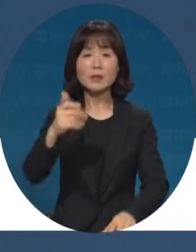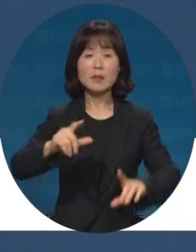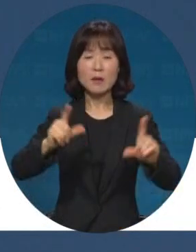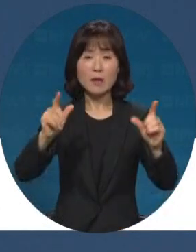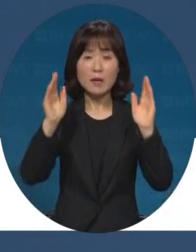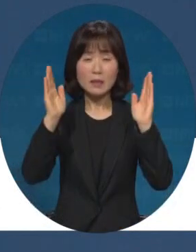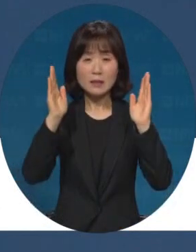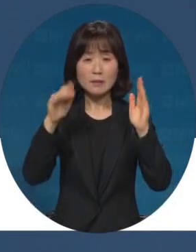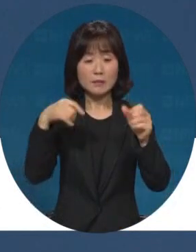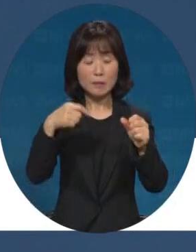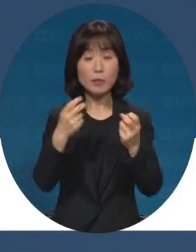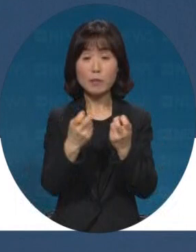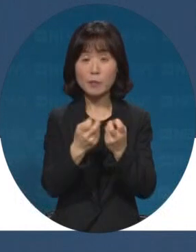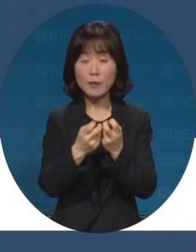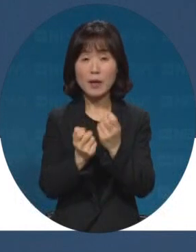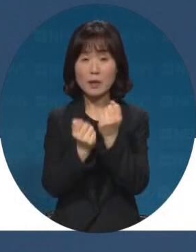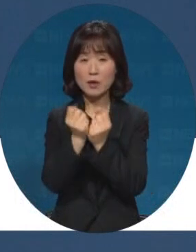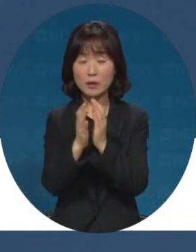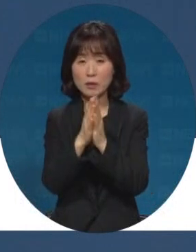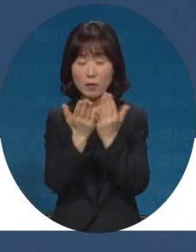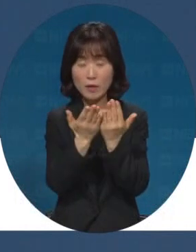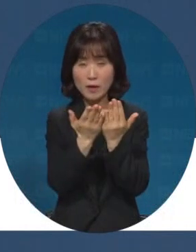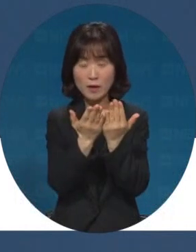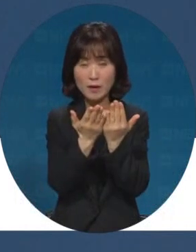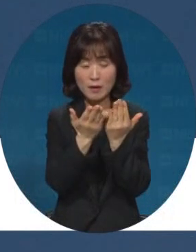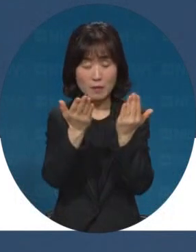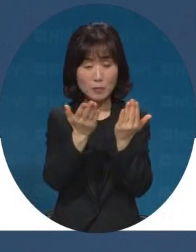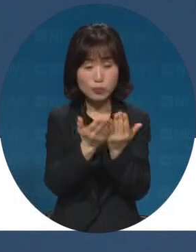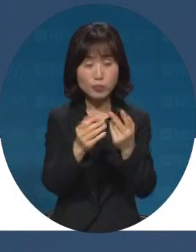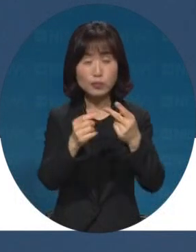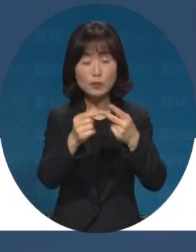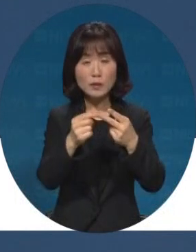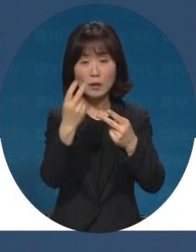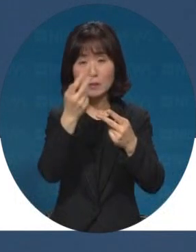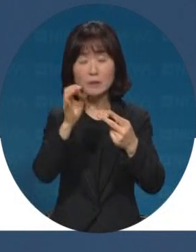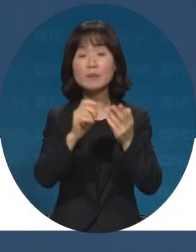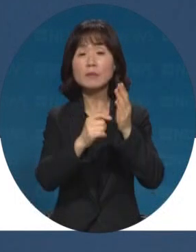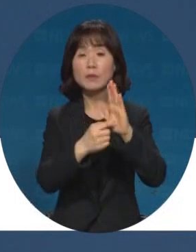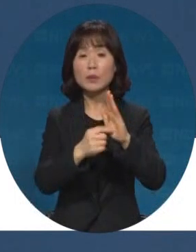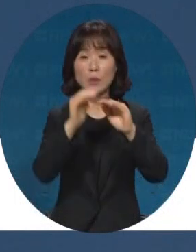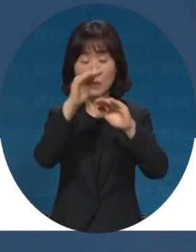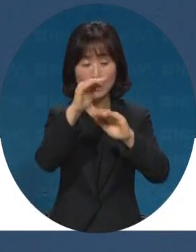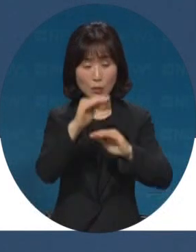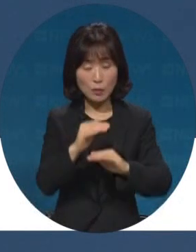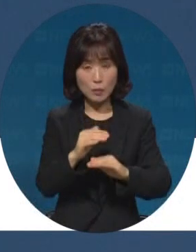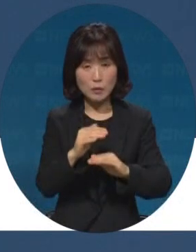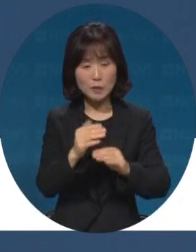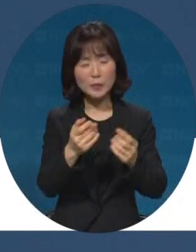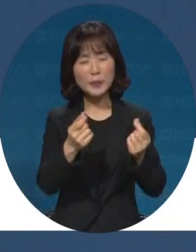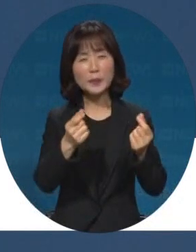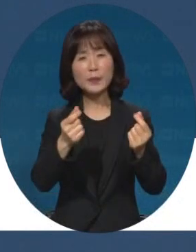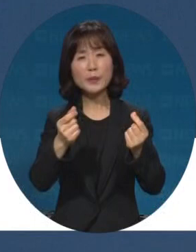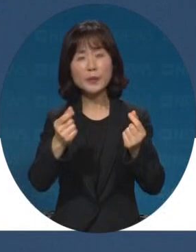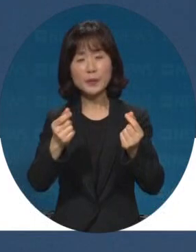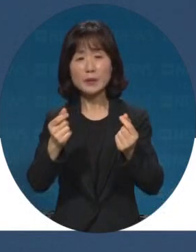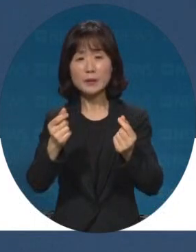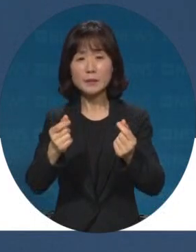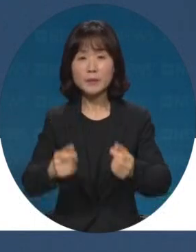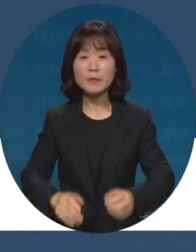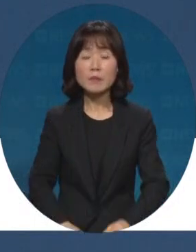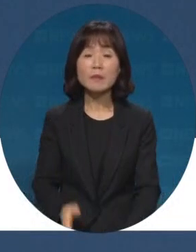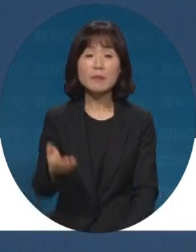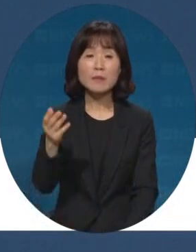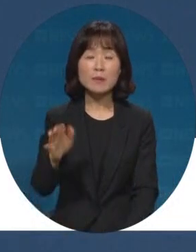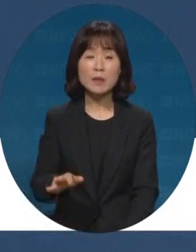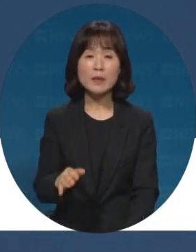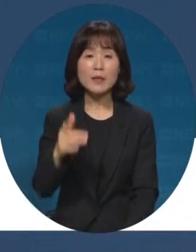학습지도 요령과 해설서에 따른 두 번째 검정 결과 발표로 내용적으로는 대동소이하다고 할 수 있습니다